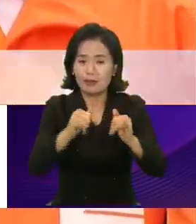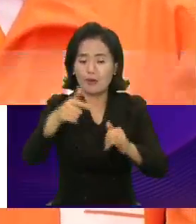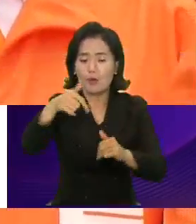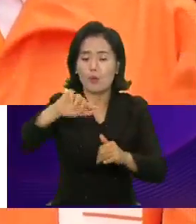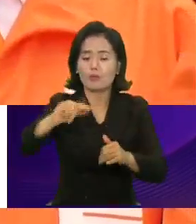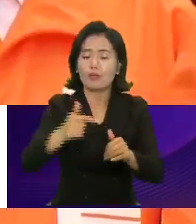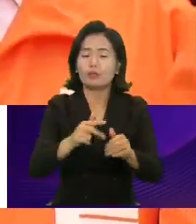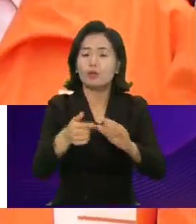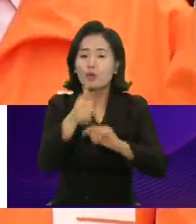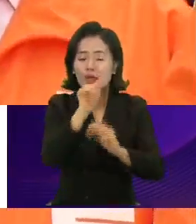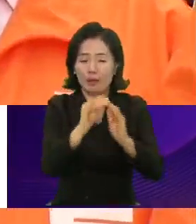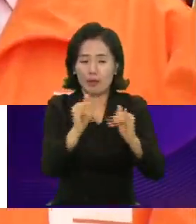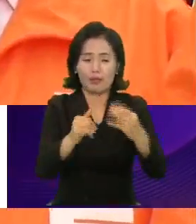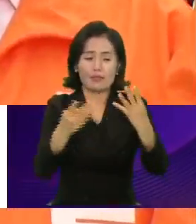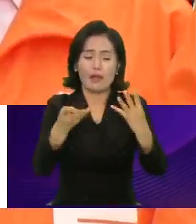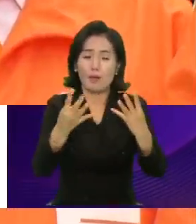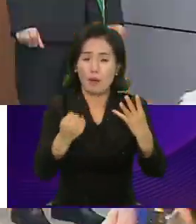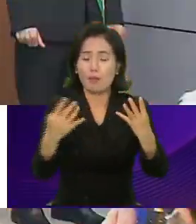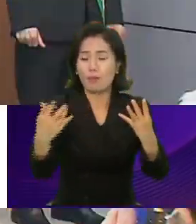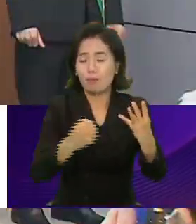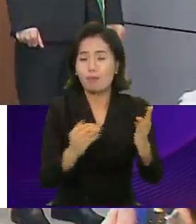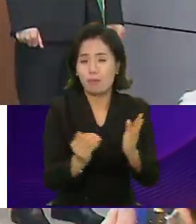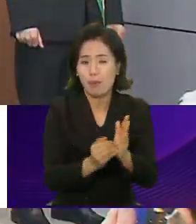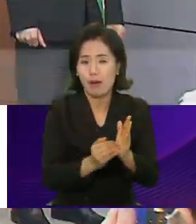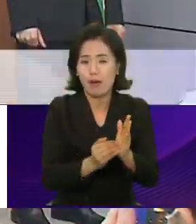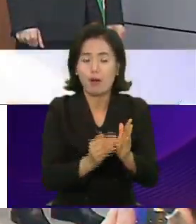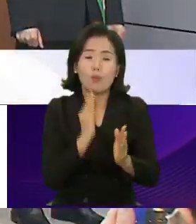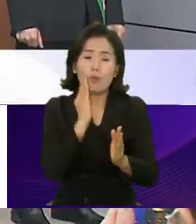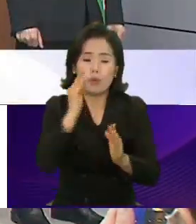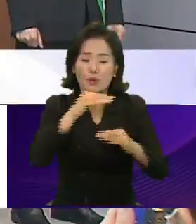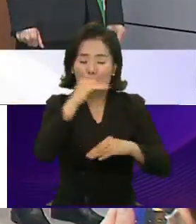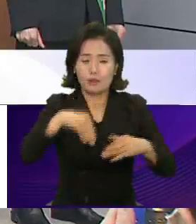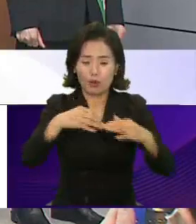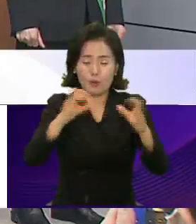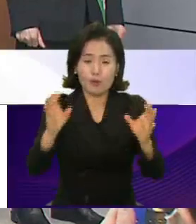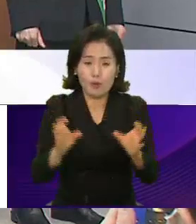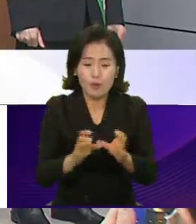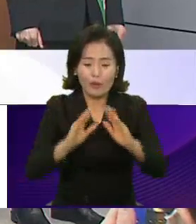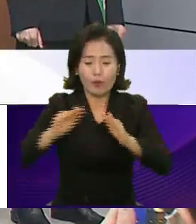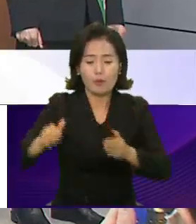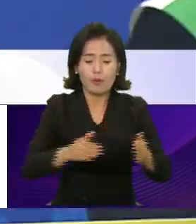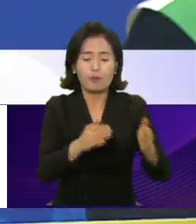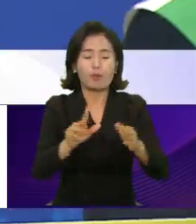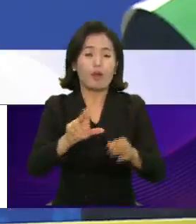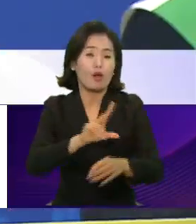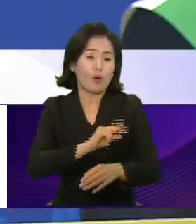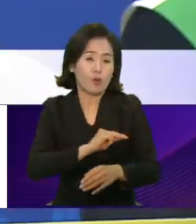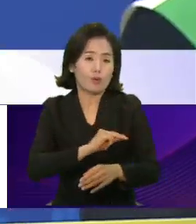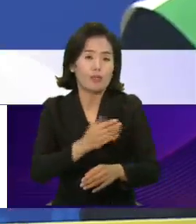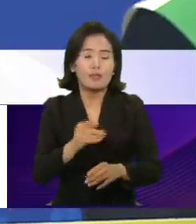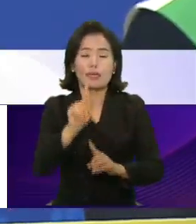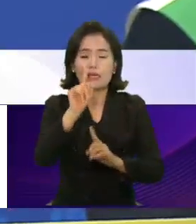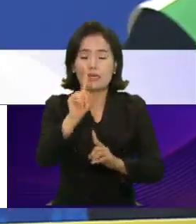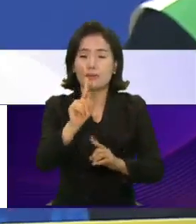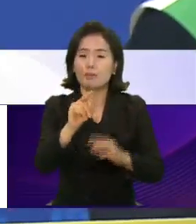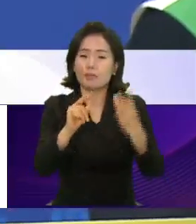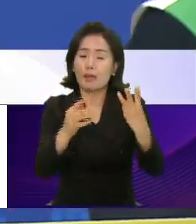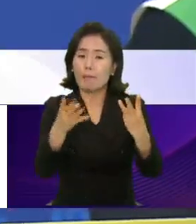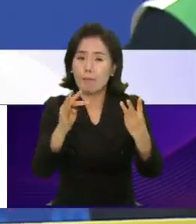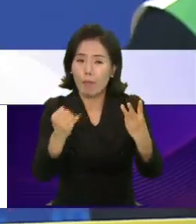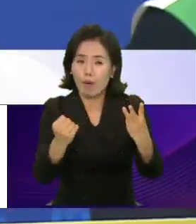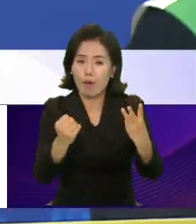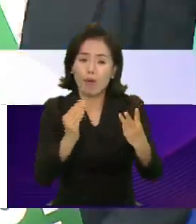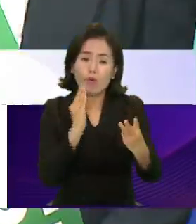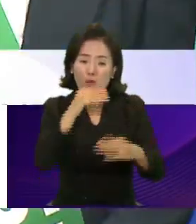곽대중 대변인이 4번을 배정받았습니다. 녹색정의당에는 전남도 의원을 지낸 이보람이 전 의원이 3번에,